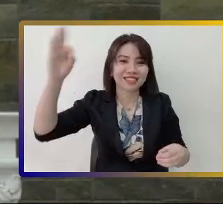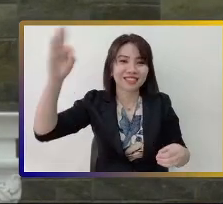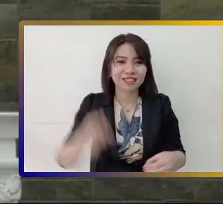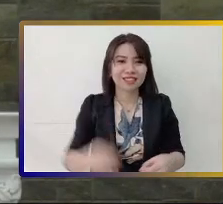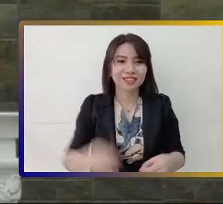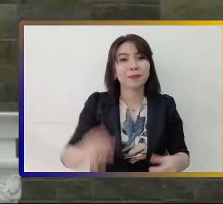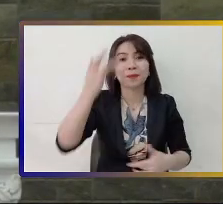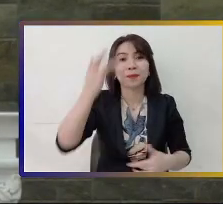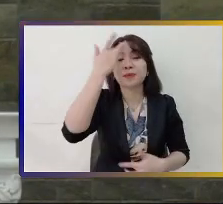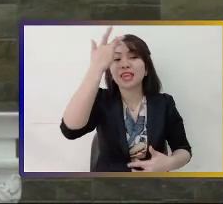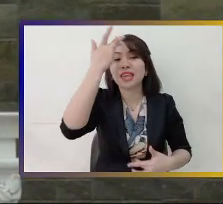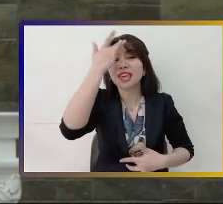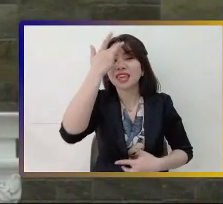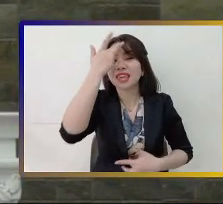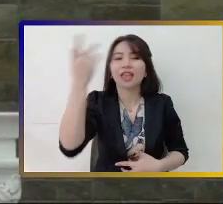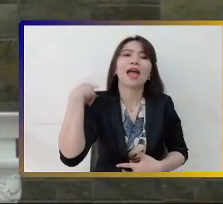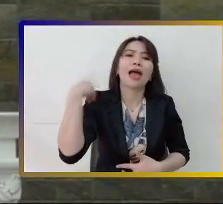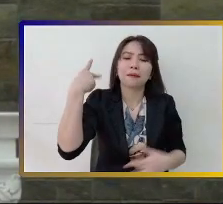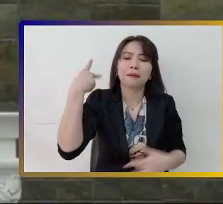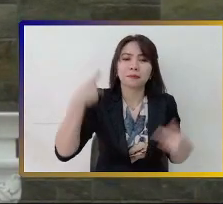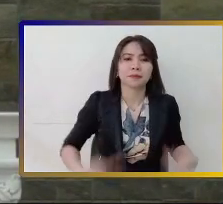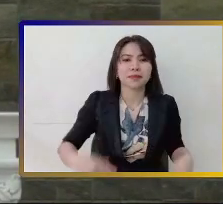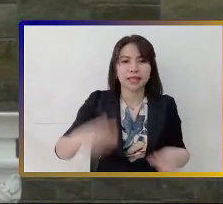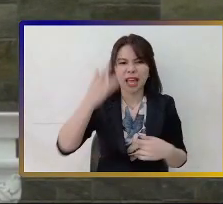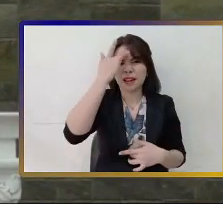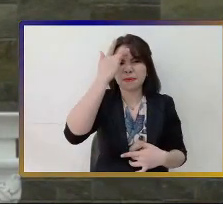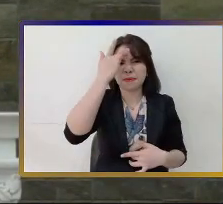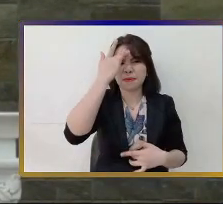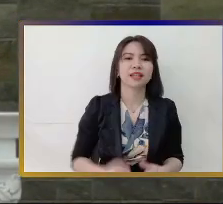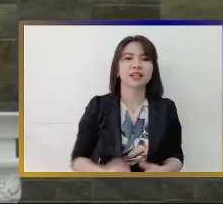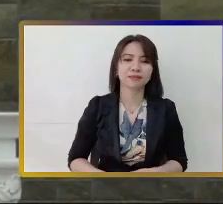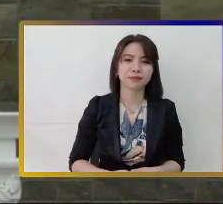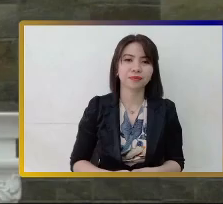infirmity. Did you get that? A